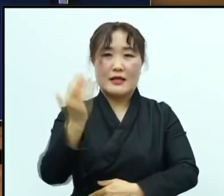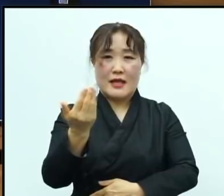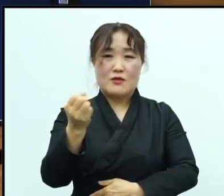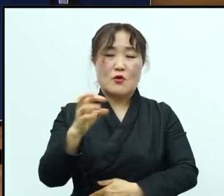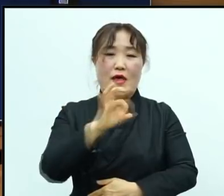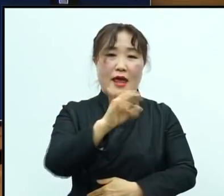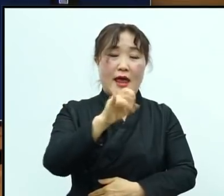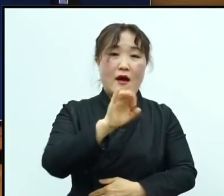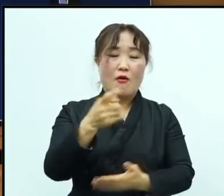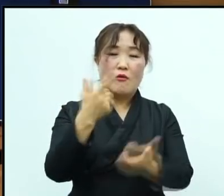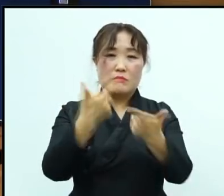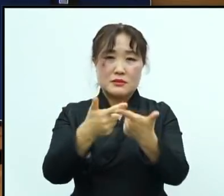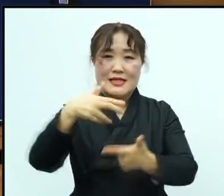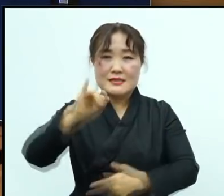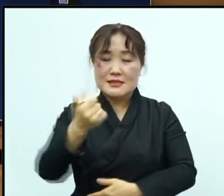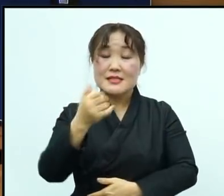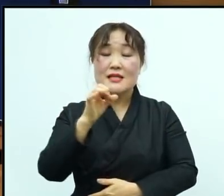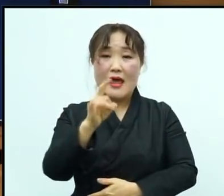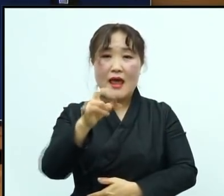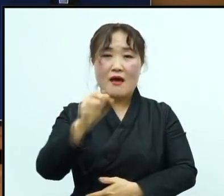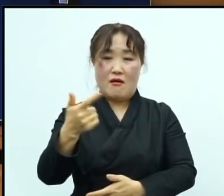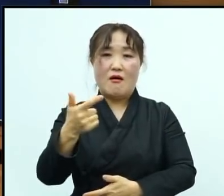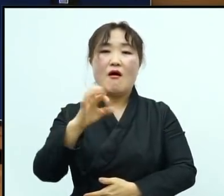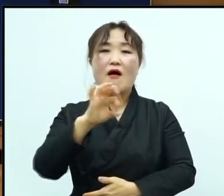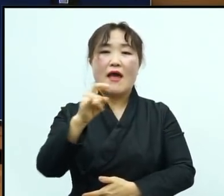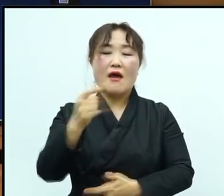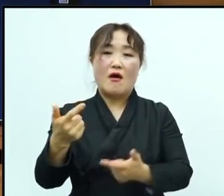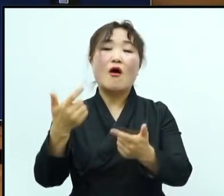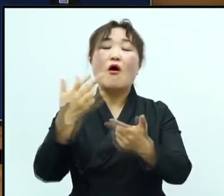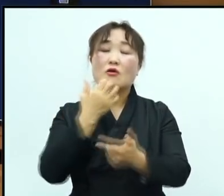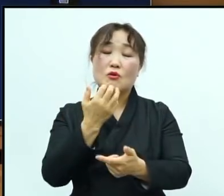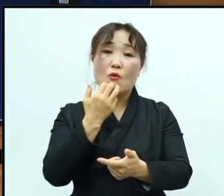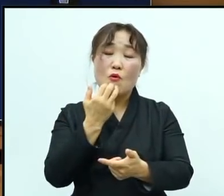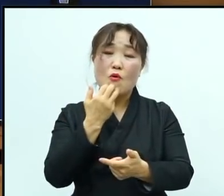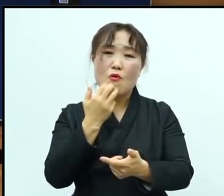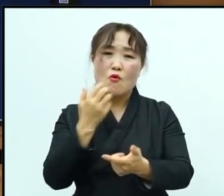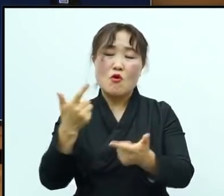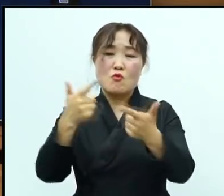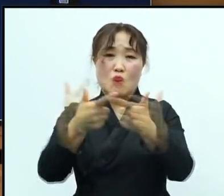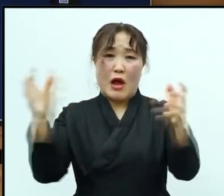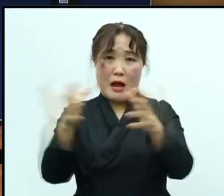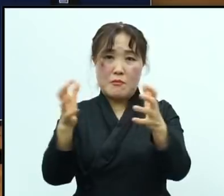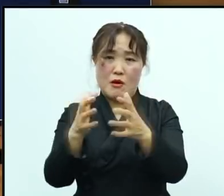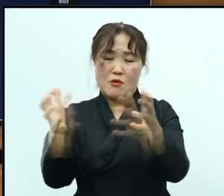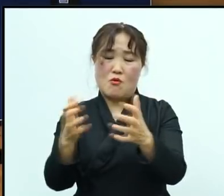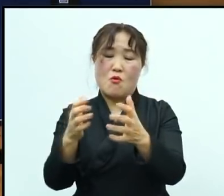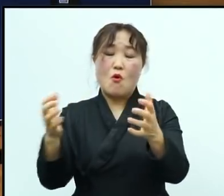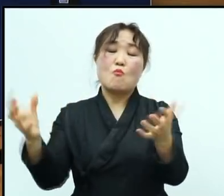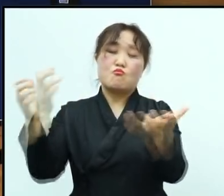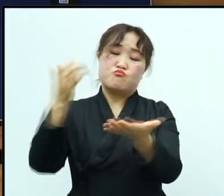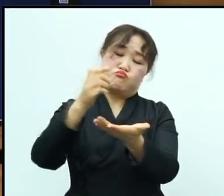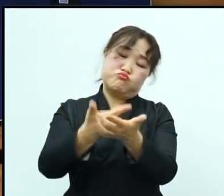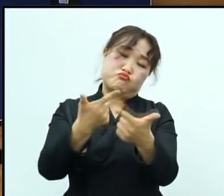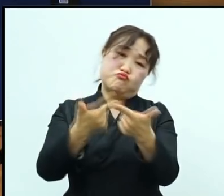에어부산, 진에어, 에어서울의 LCC 통합사를 부산에 유치하도록